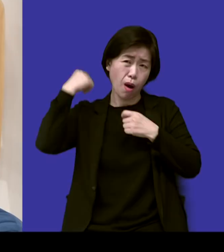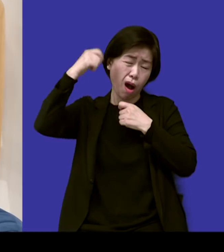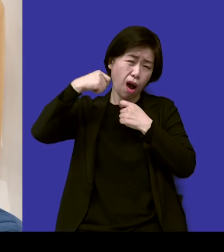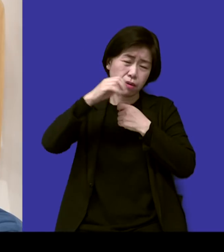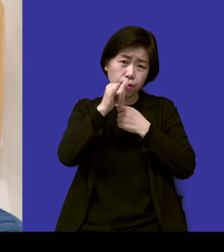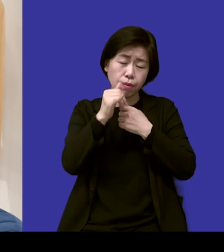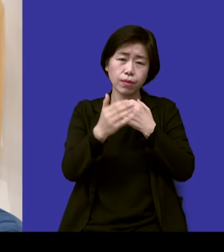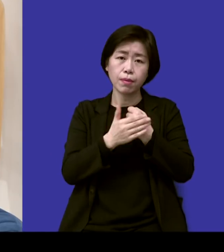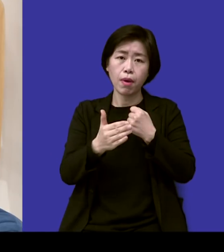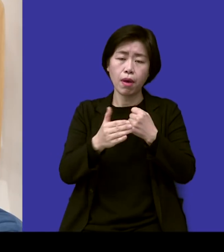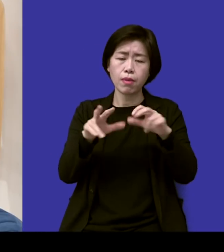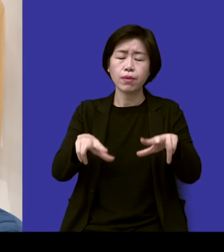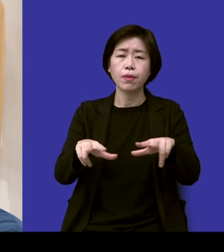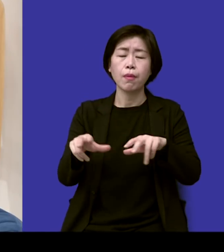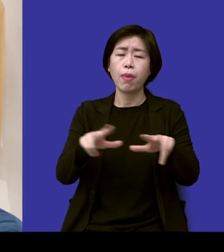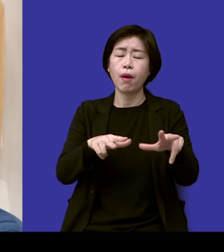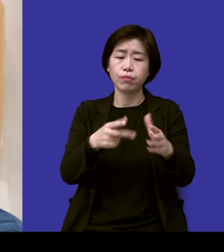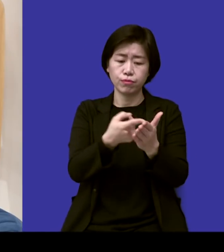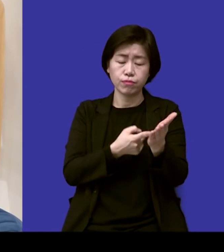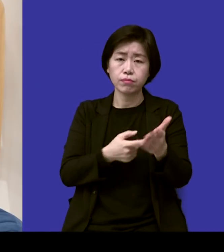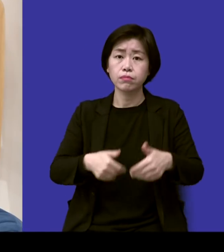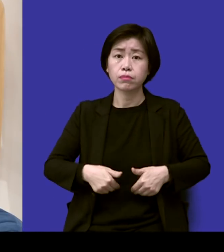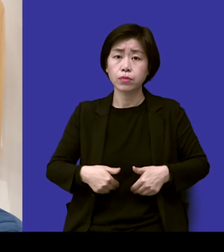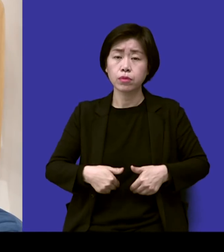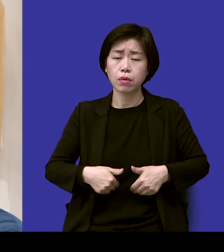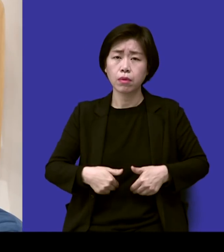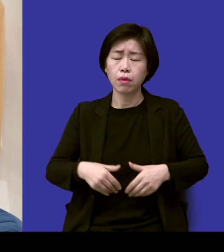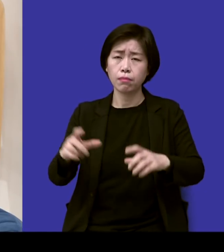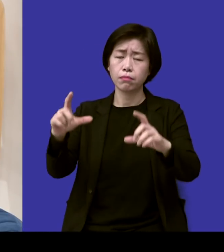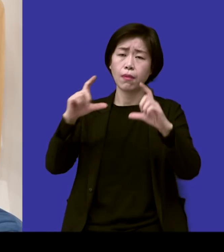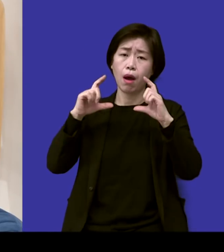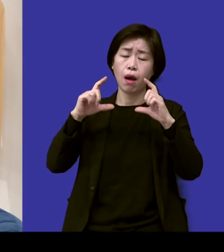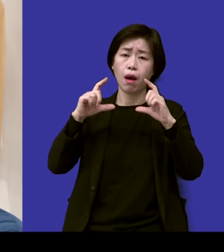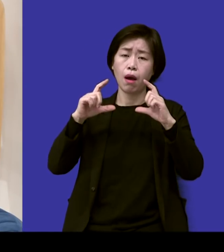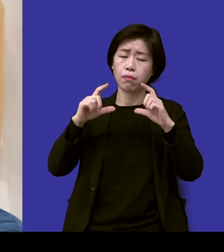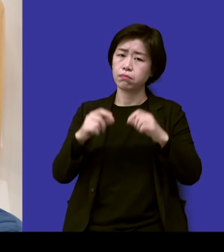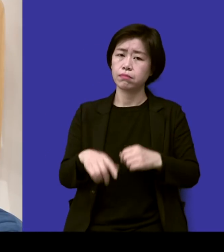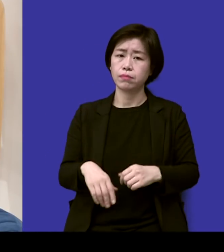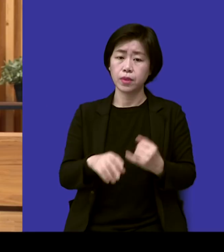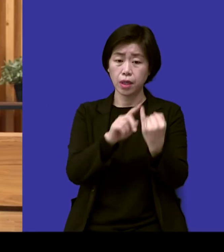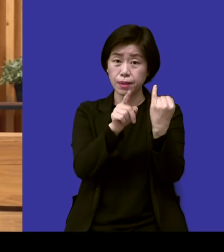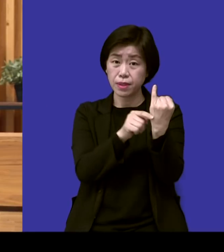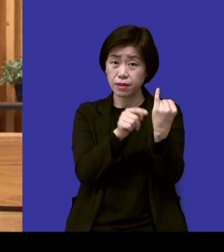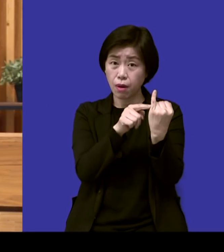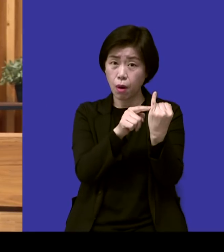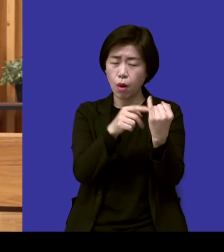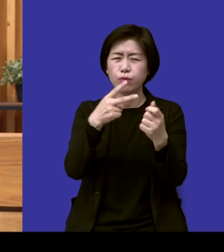거죠. 근데 큰 누나에게는 2살 터울에 더 갓난 아기가 있었거든요.